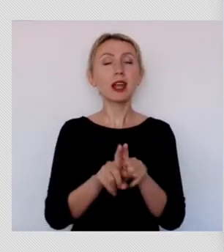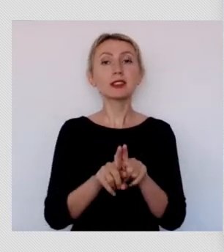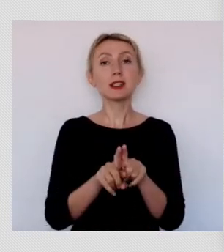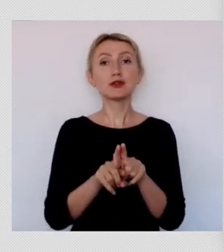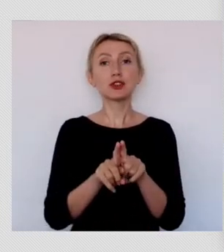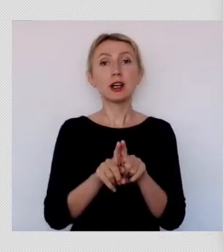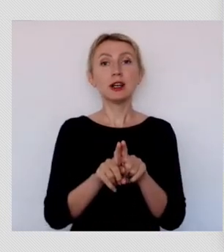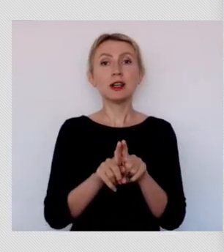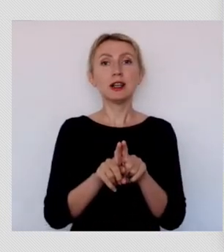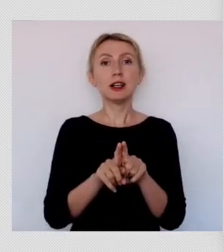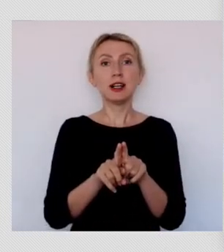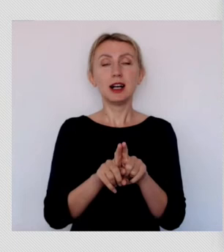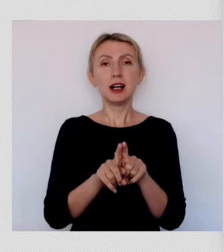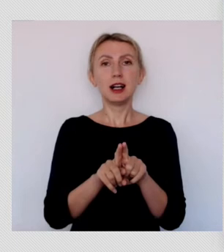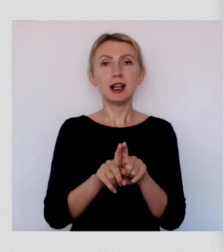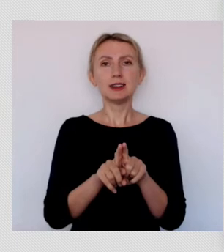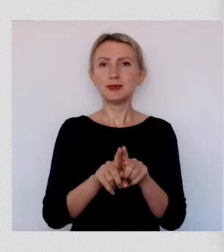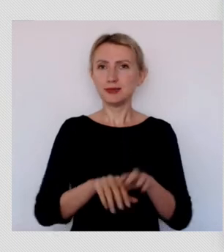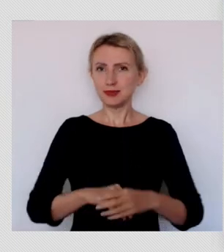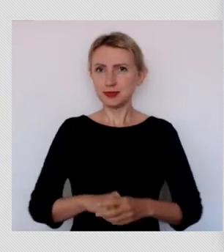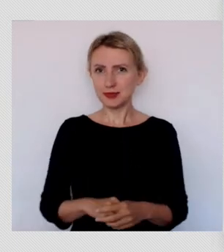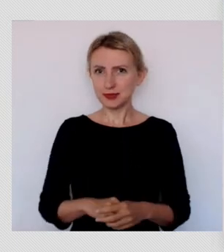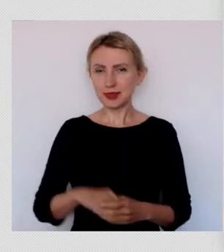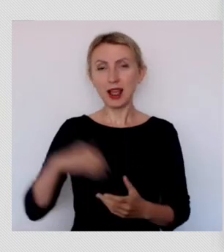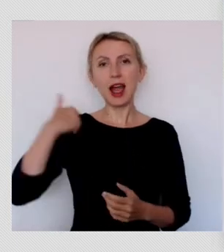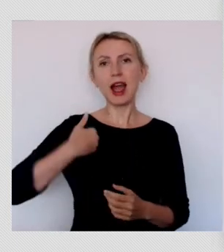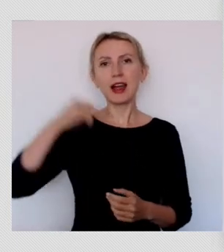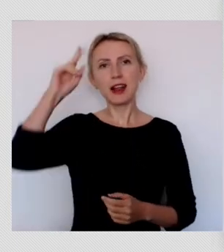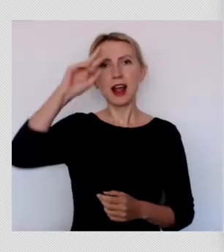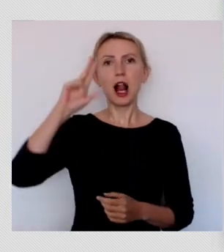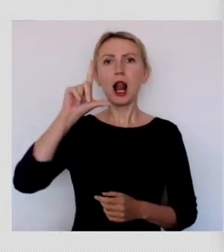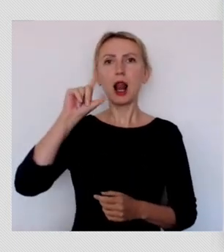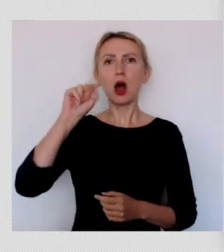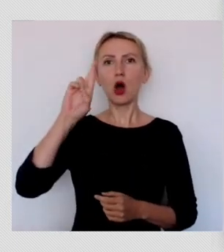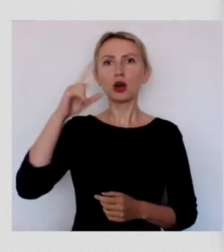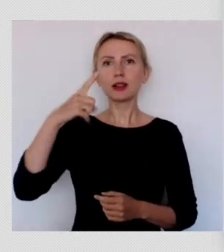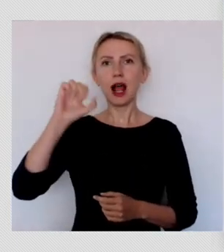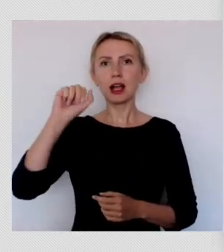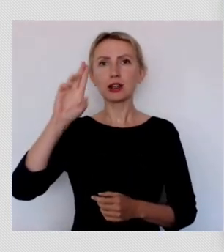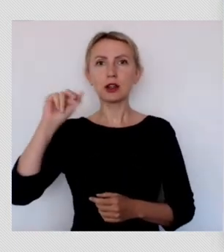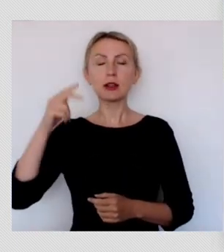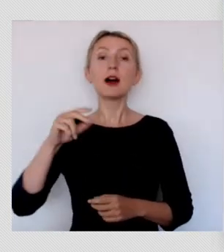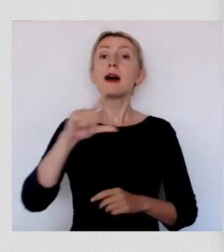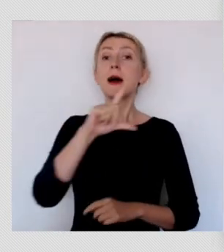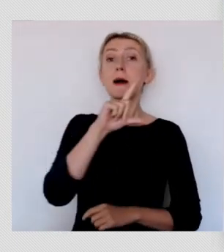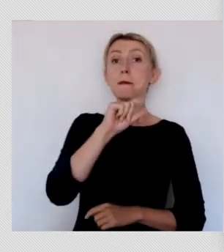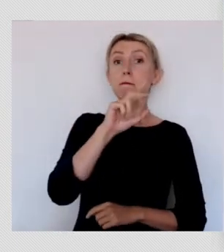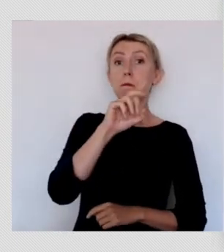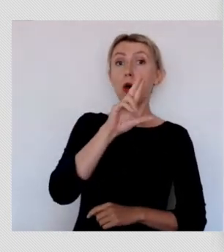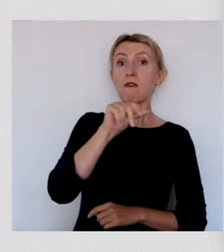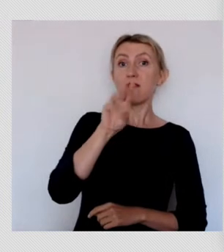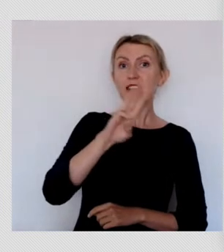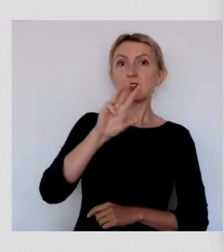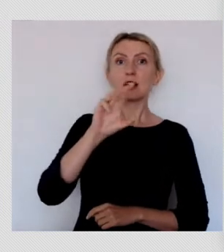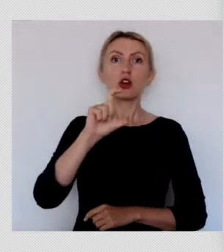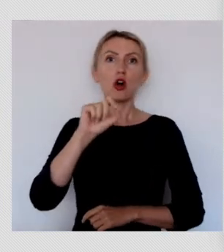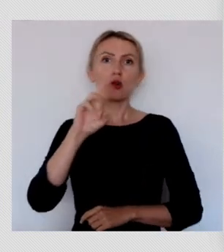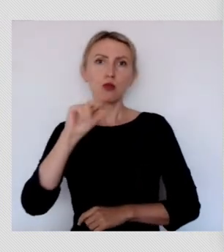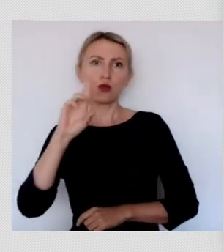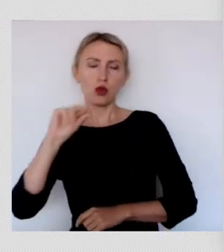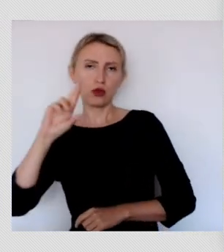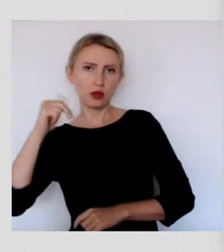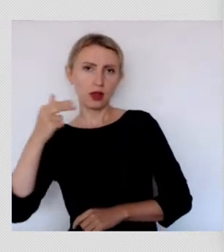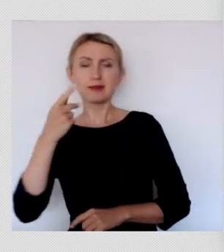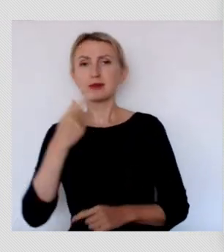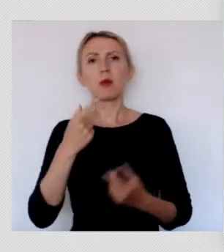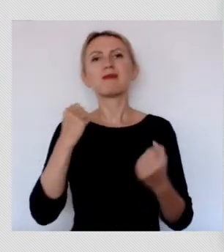parafrazując wybitnego brytyjskiego filozofa Lorda Actona, power, władza korumpuje, PowerPoint korumpuje